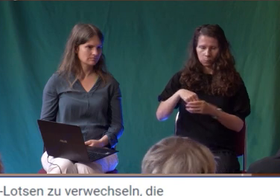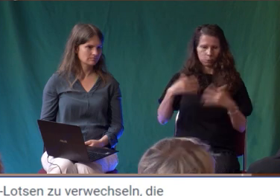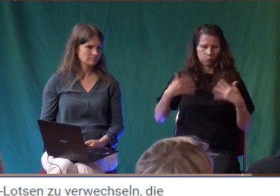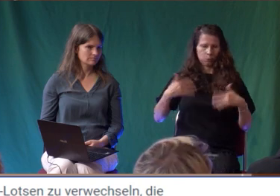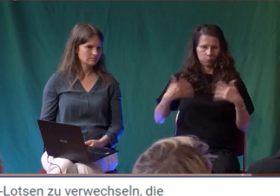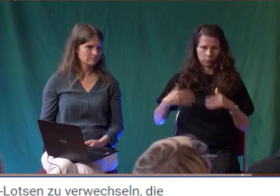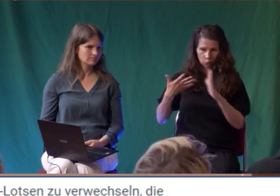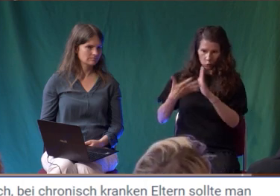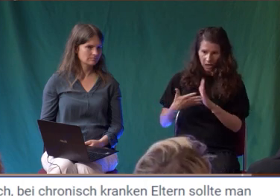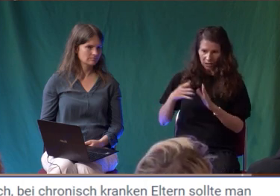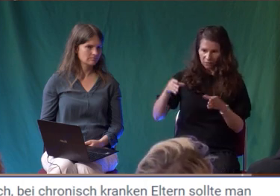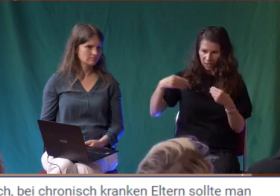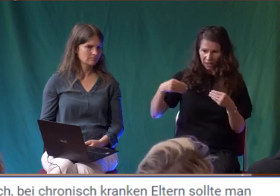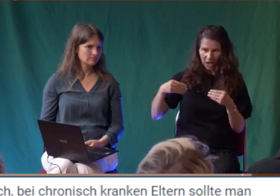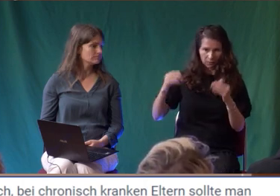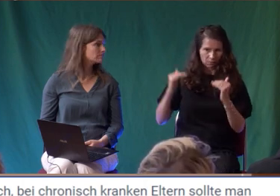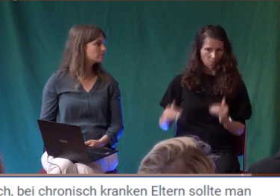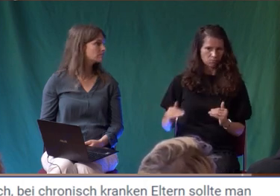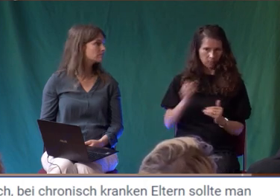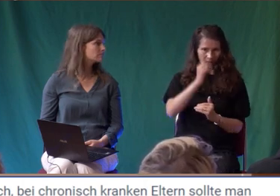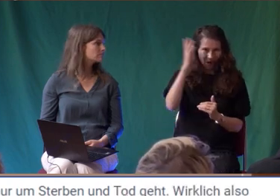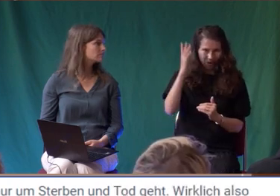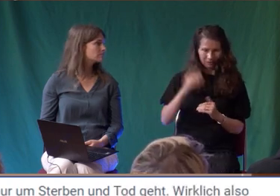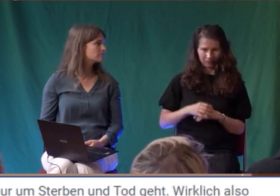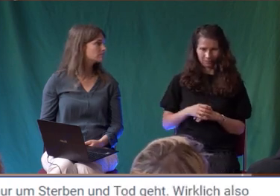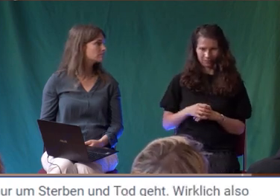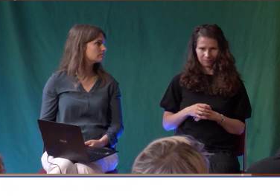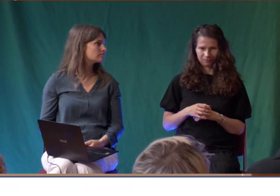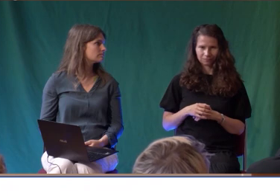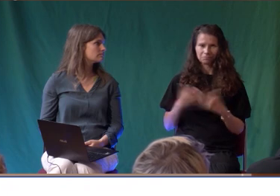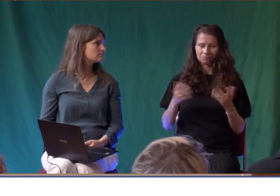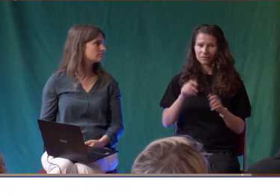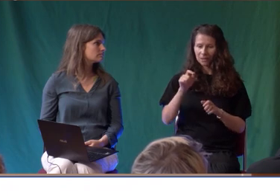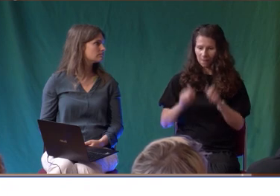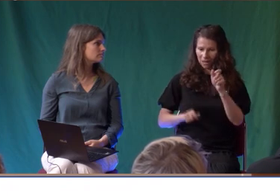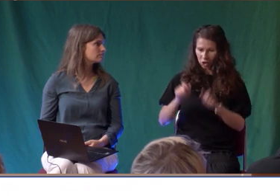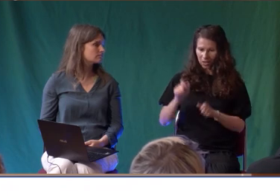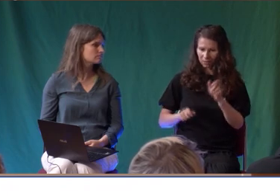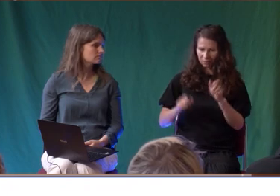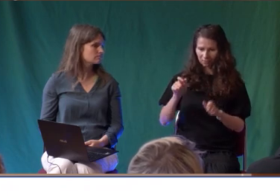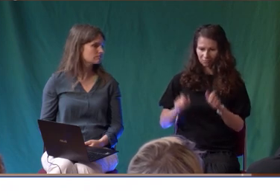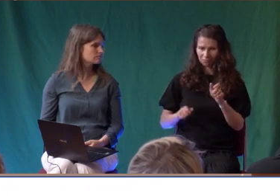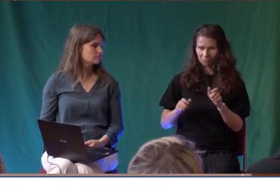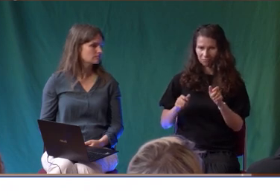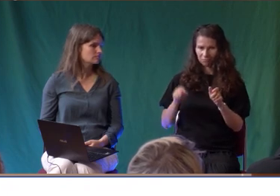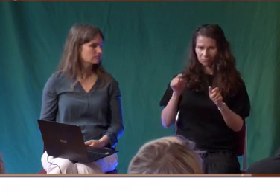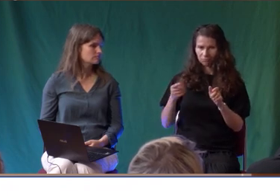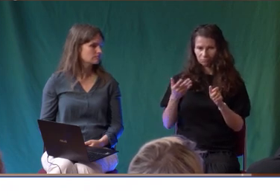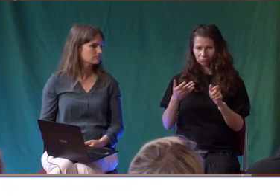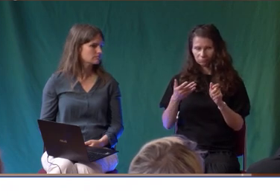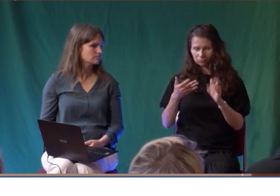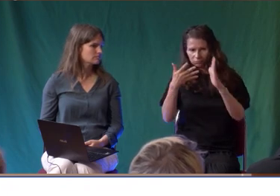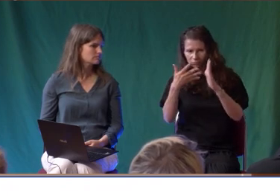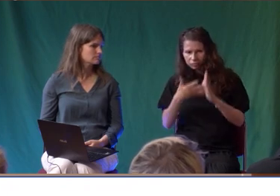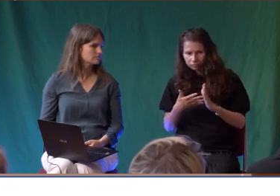nicht zu wundern wenn sowas dann rauskommt wenn Menschen sozusagen nachgucken wollen wie kann ich in diesen